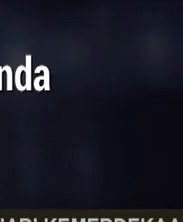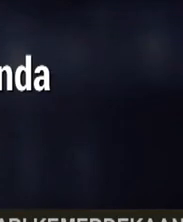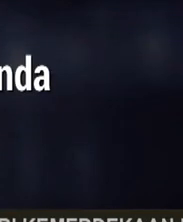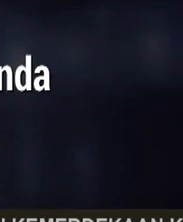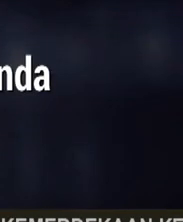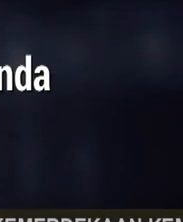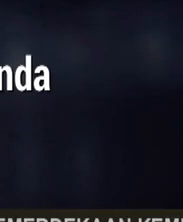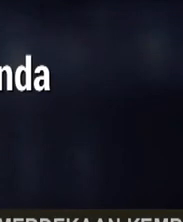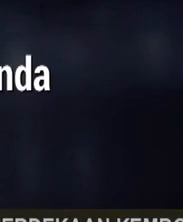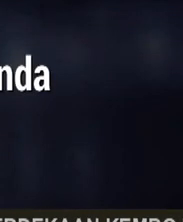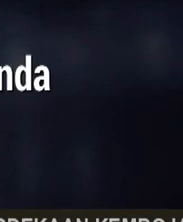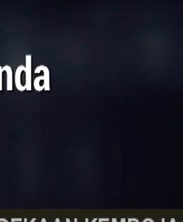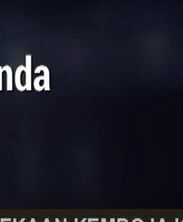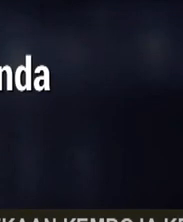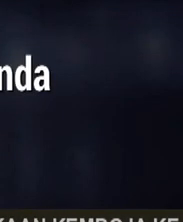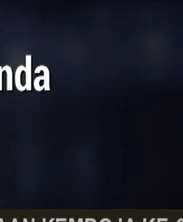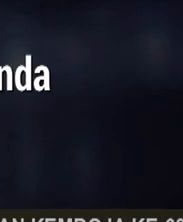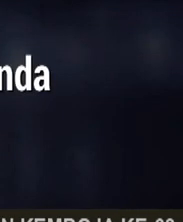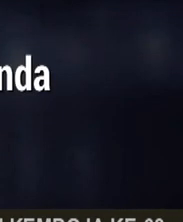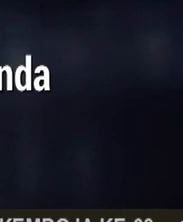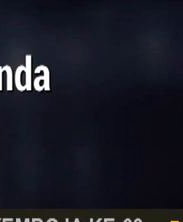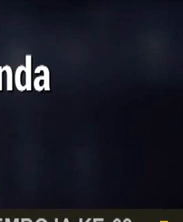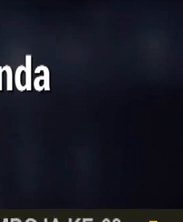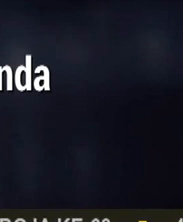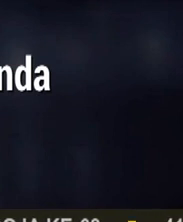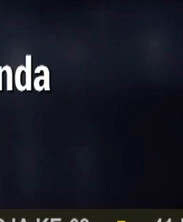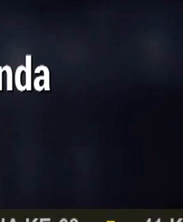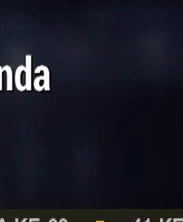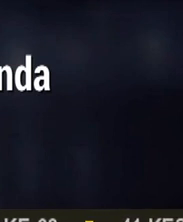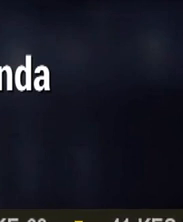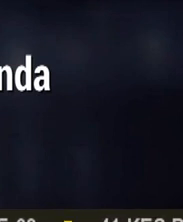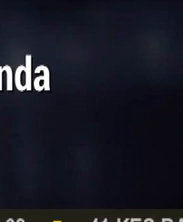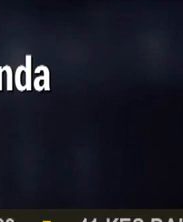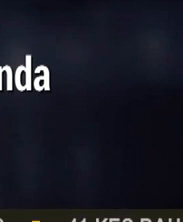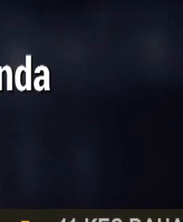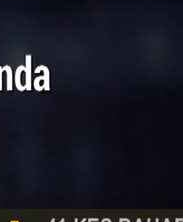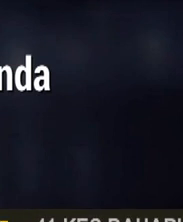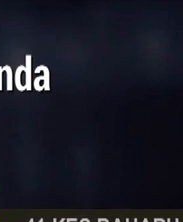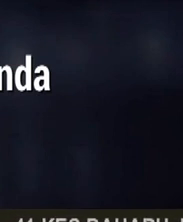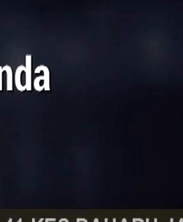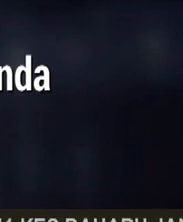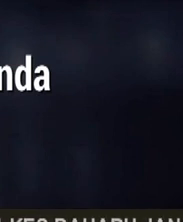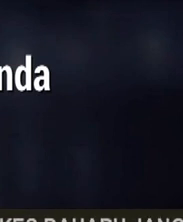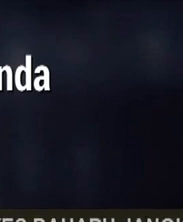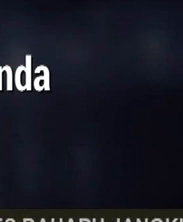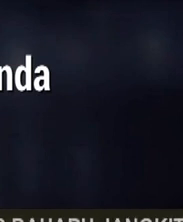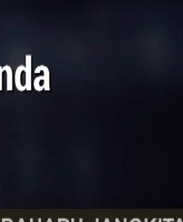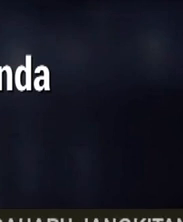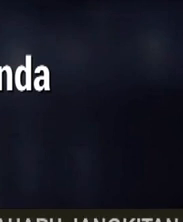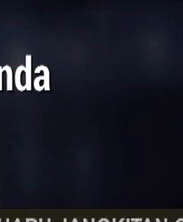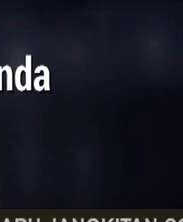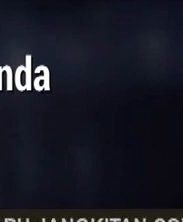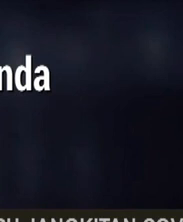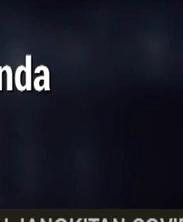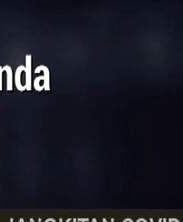Hai Kamariah Antum 46 tahun dikenakan hukuman empat bulan penjara dan denda 800 lengket merekalah